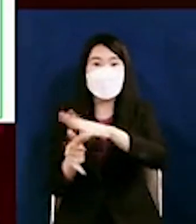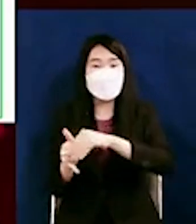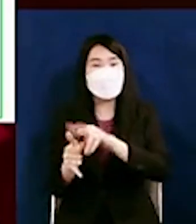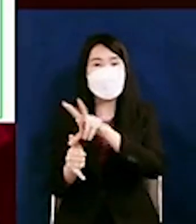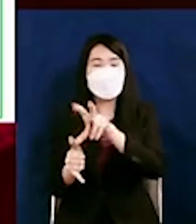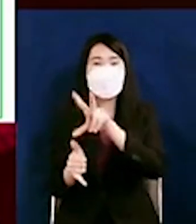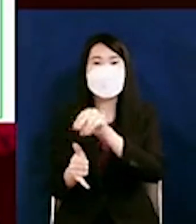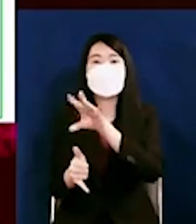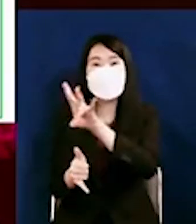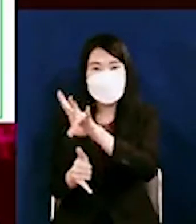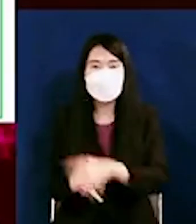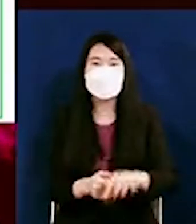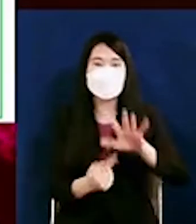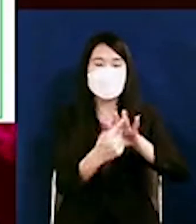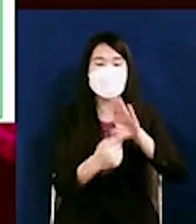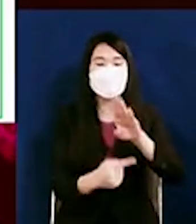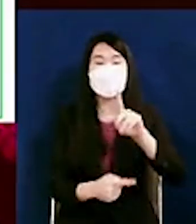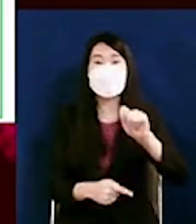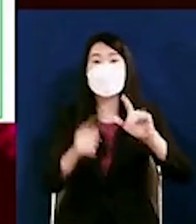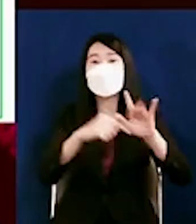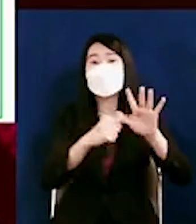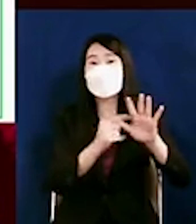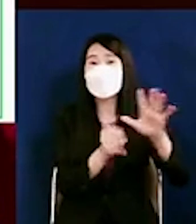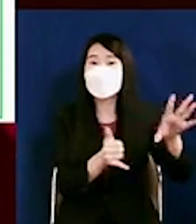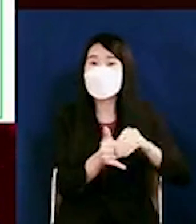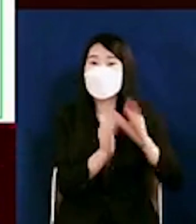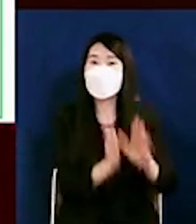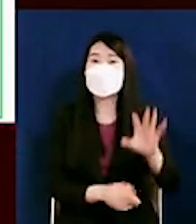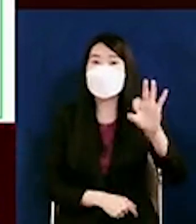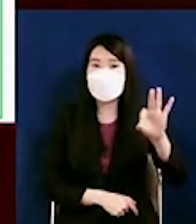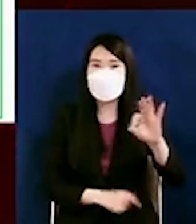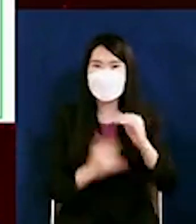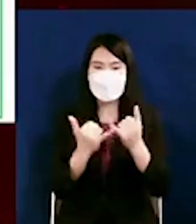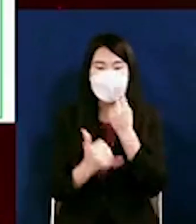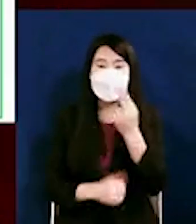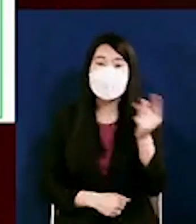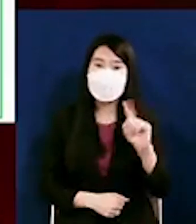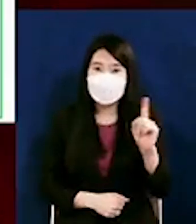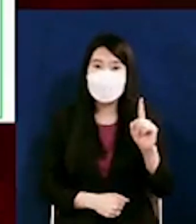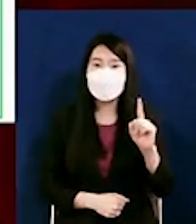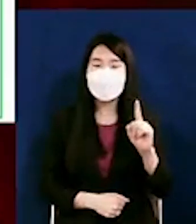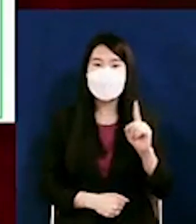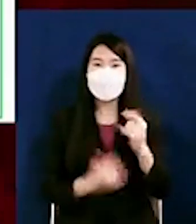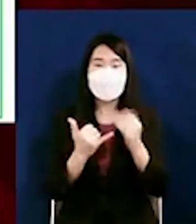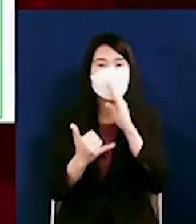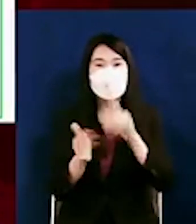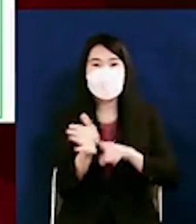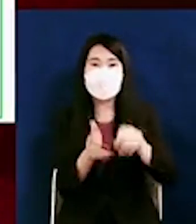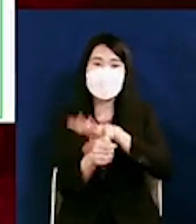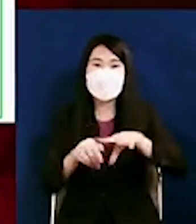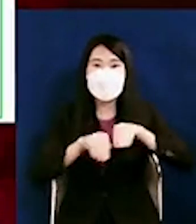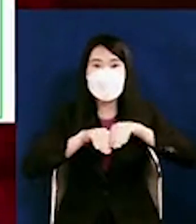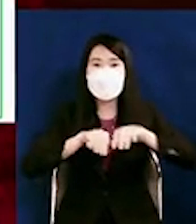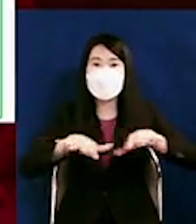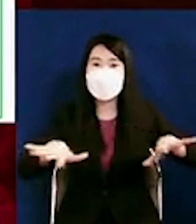ายแล้วก็พบเบต้าอีก9รายนะครับเพราะฉะนั้นอันนี้เป็นเครื่องยืนยันว่าขณะนี้เนี่ยการระบาดในทั่ว